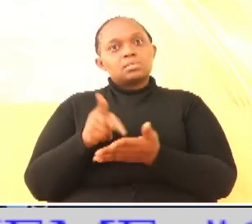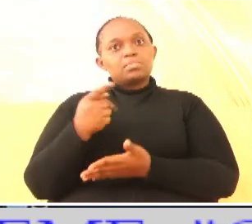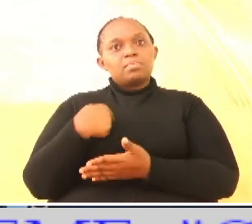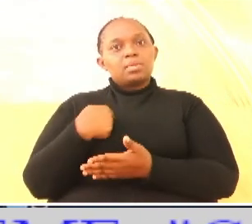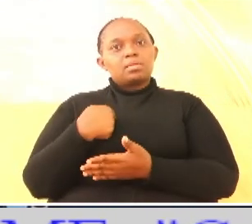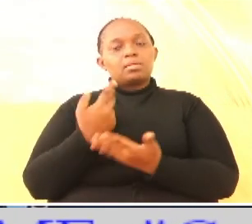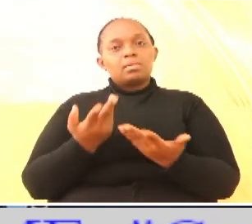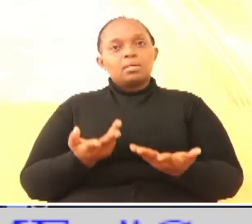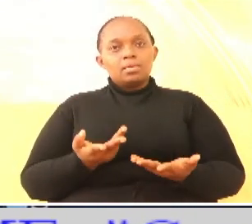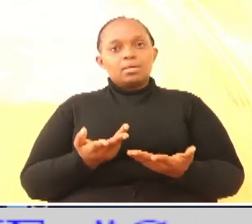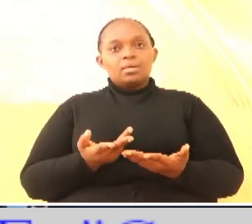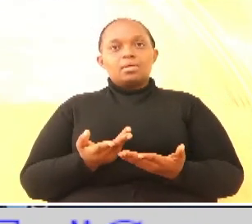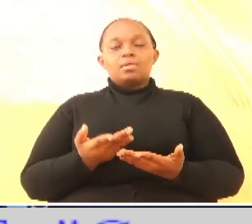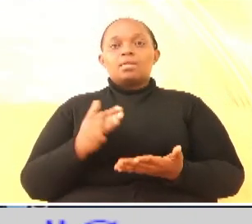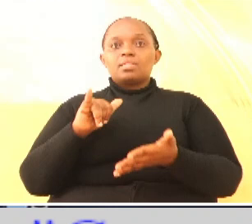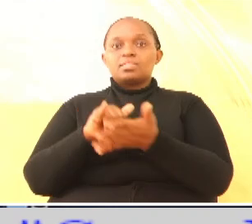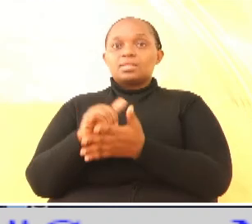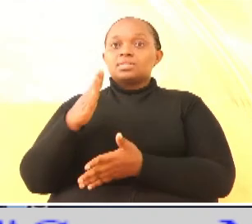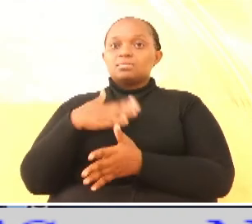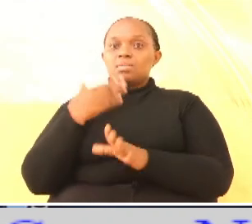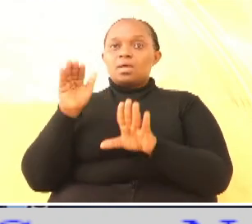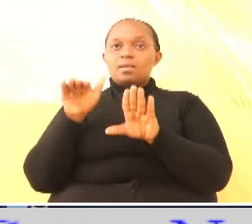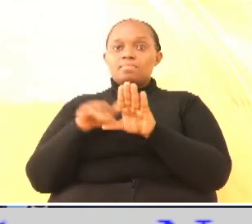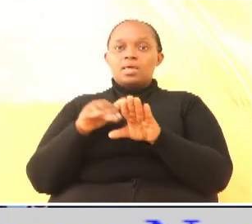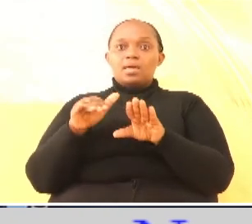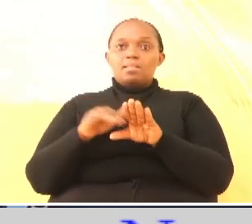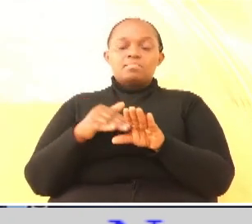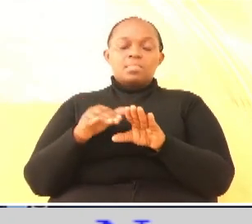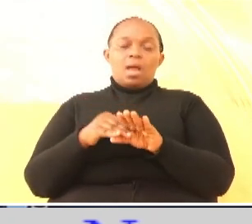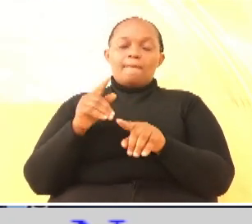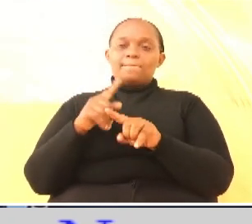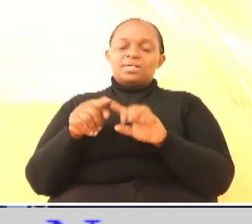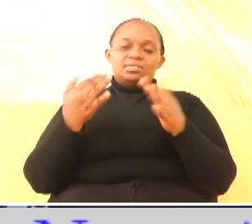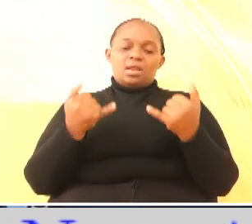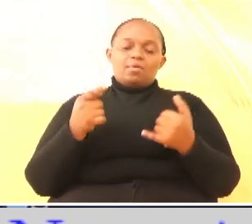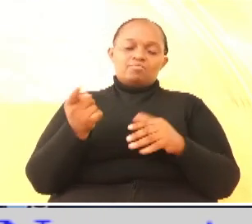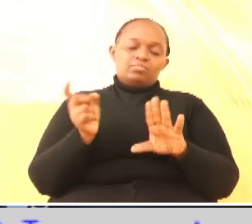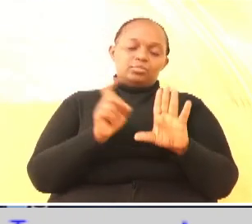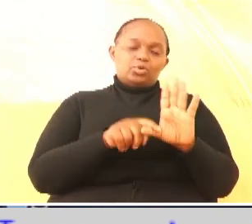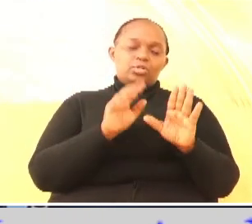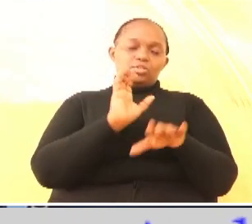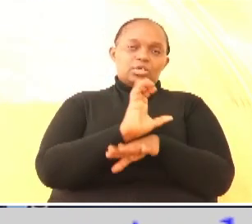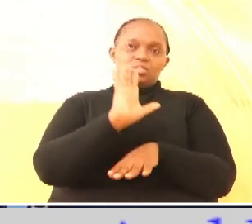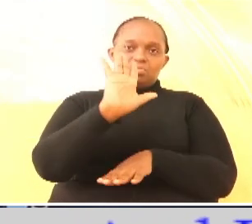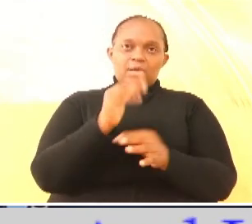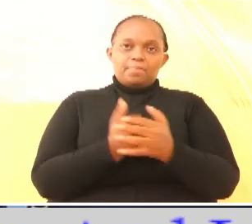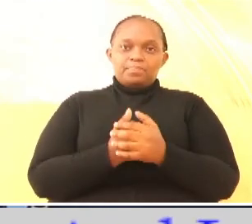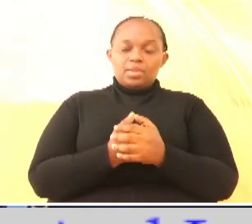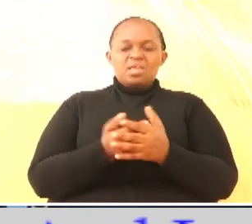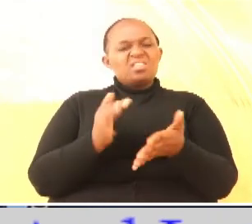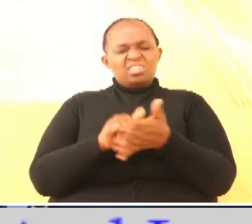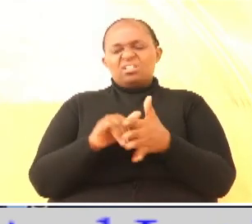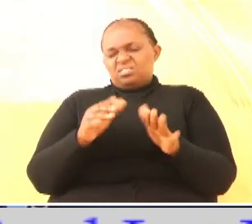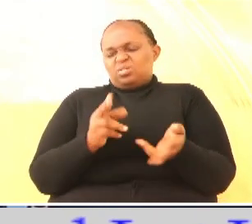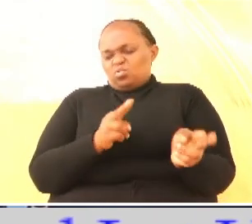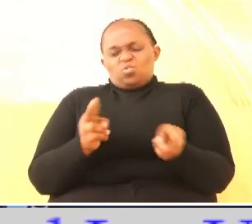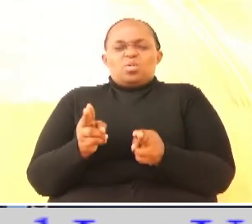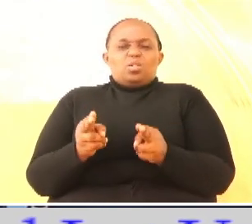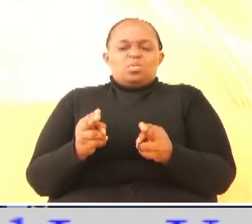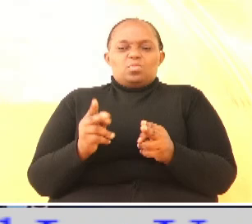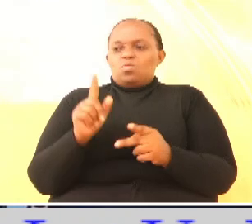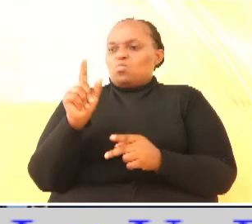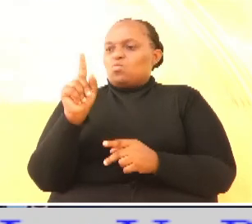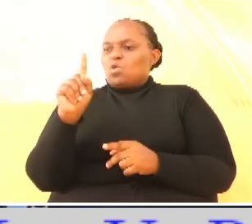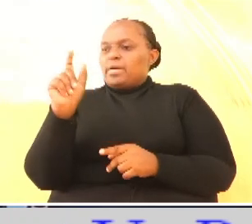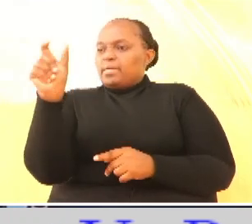wangu. That is urban ministry for you. Nakuanga hivyo. Huyu anakuja. Watu wa urban